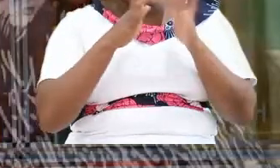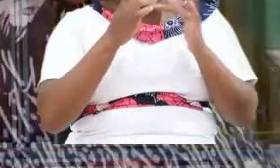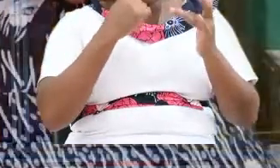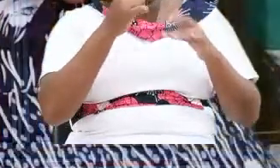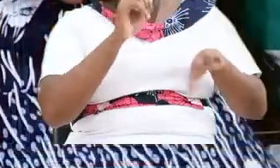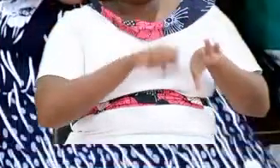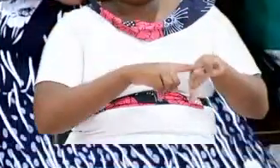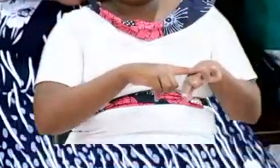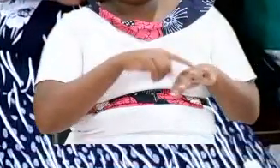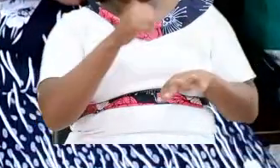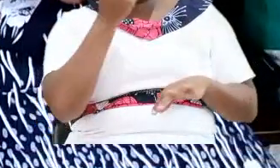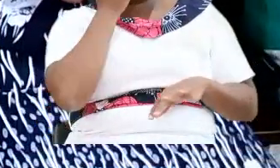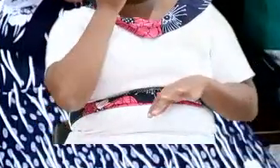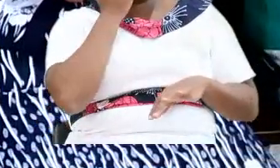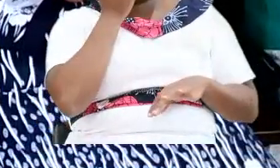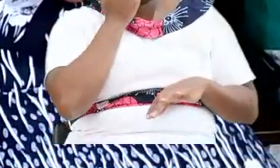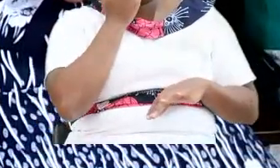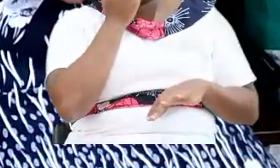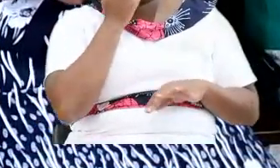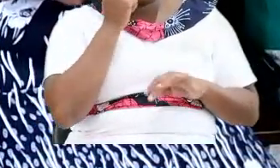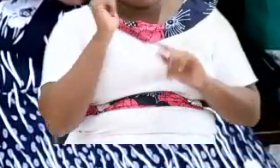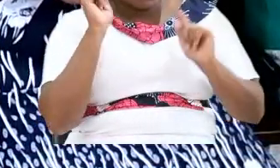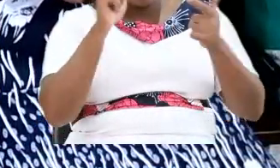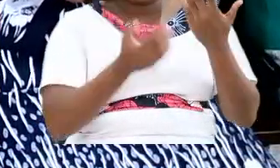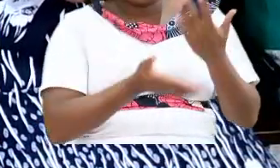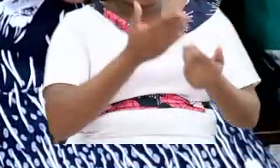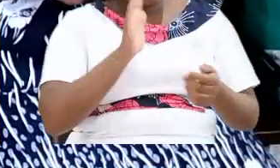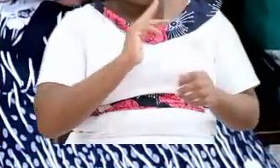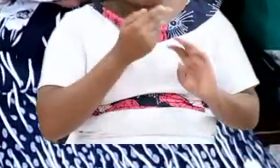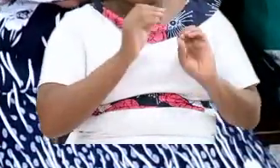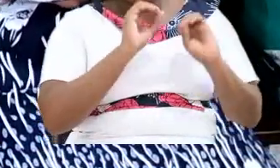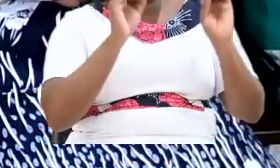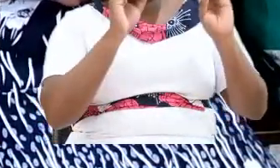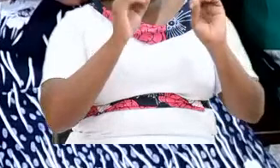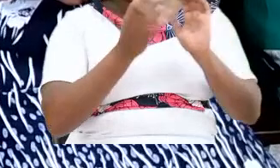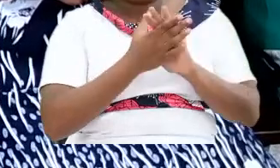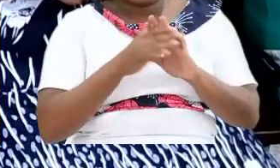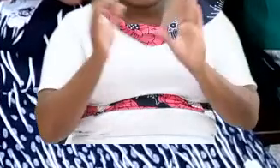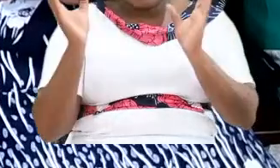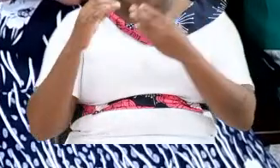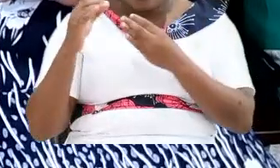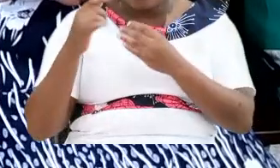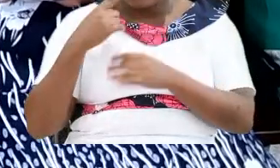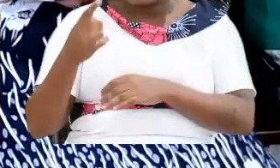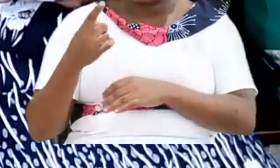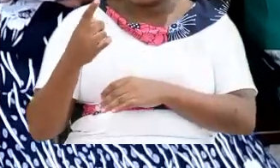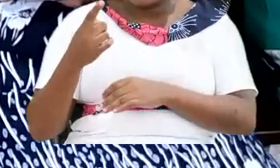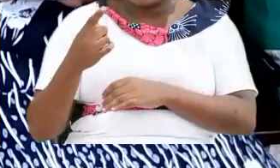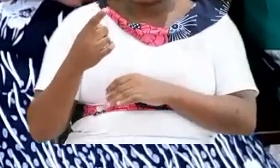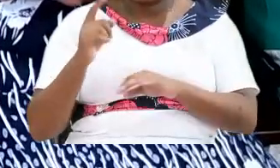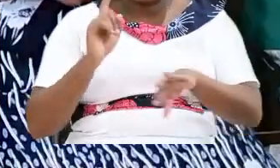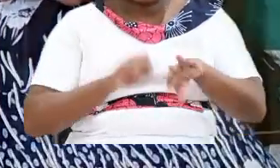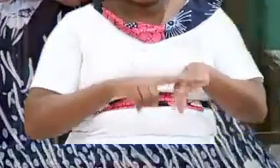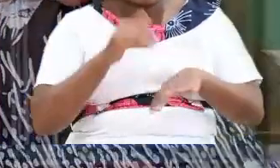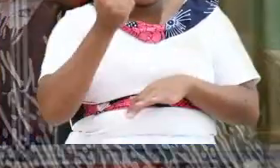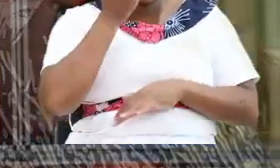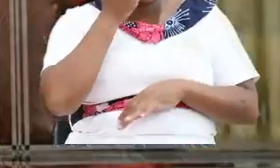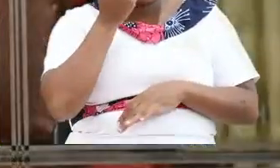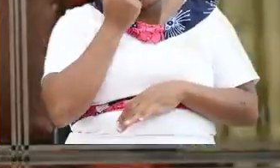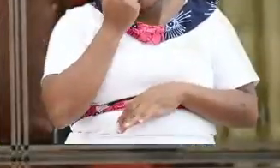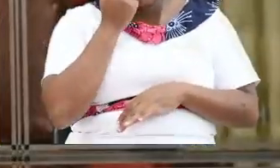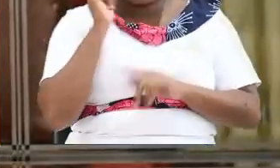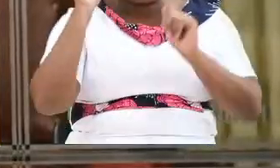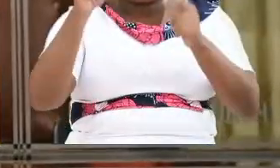mgonjwa hamukukuja kuniangalia, lakini kuna ile kikundi iliambiwa nilikuwa mgonjwa na